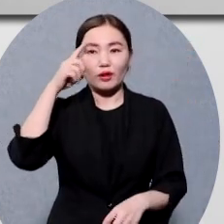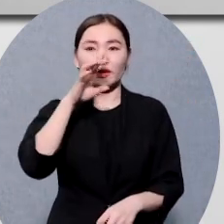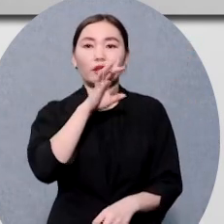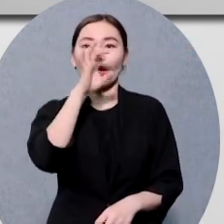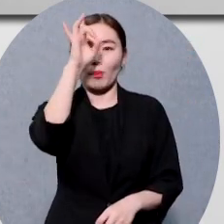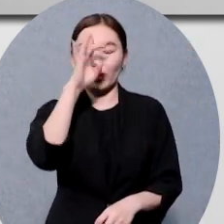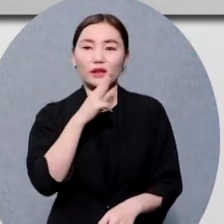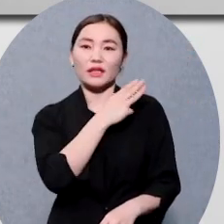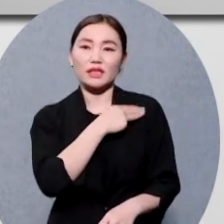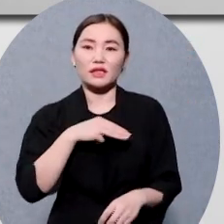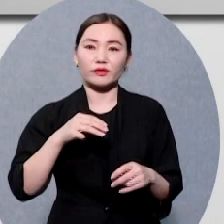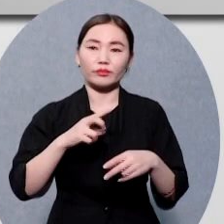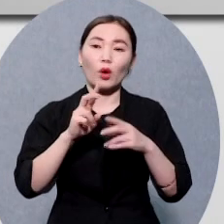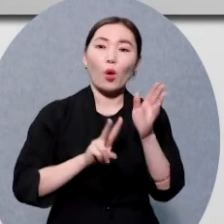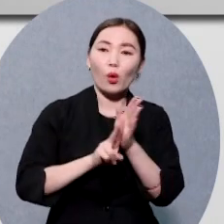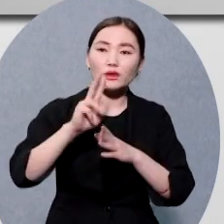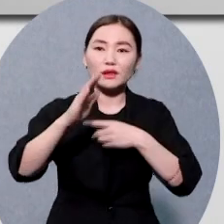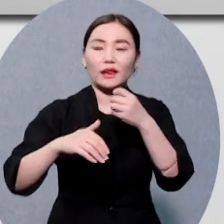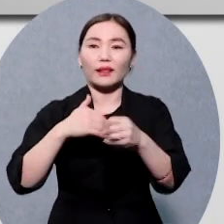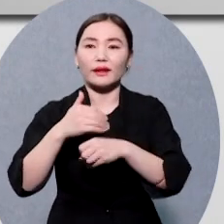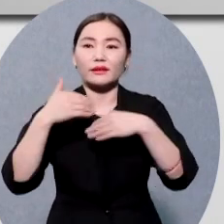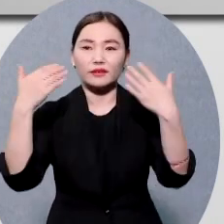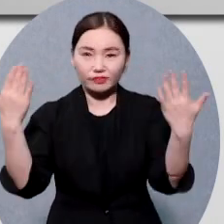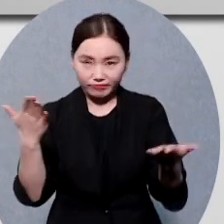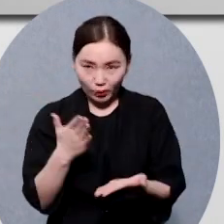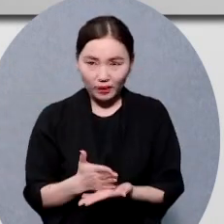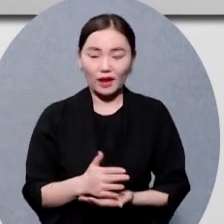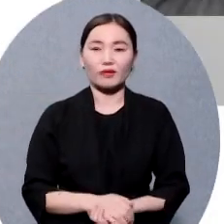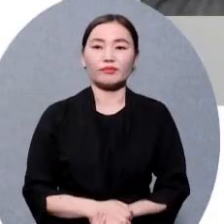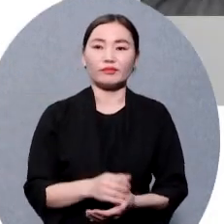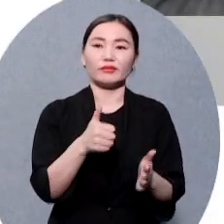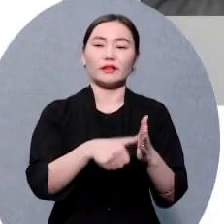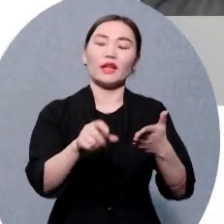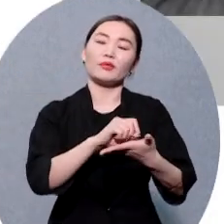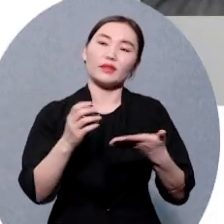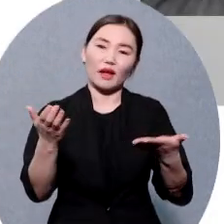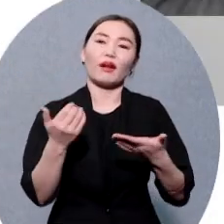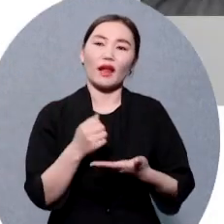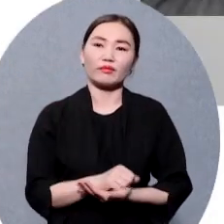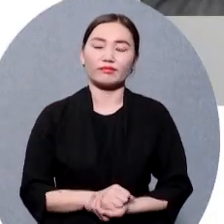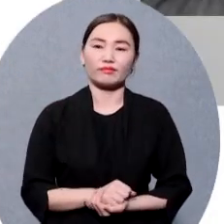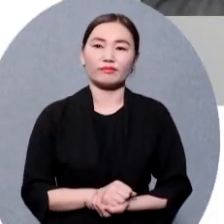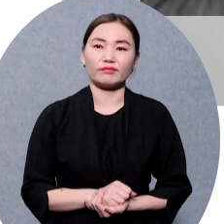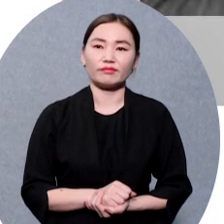бурхны шашин өргөн дэлгэрсэн. За хичээлийнхээ сэдвийг төвтөртэй тэмдэглээрэй.